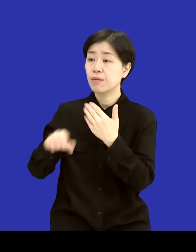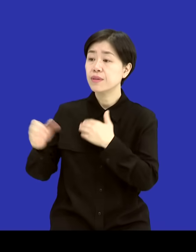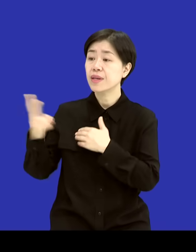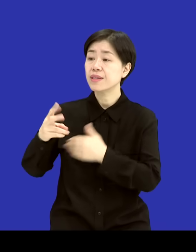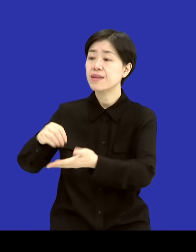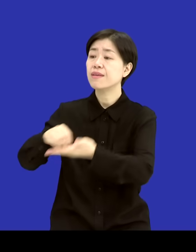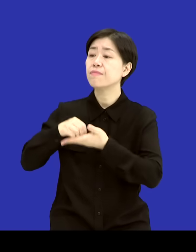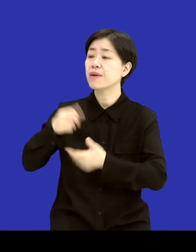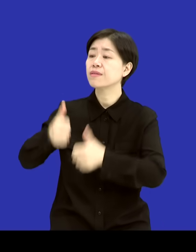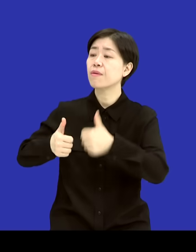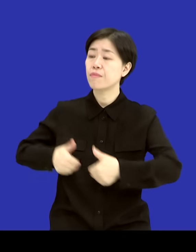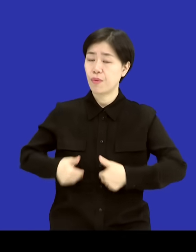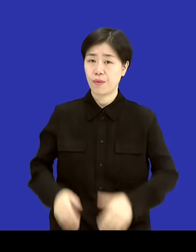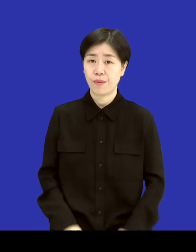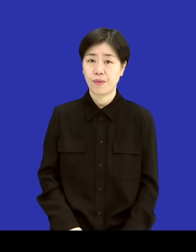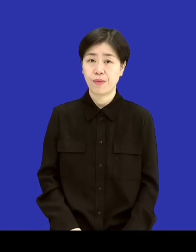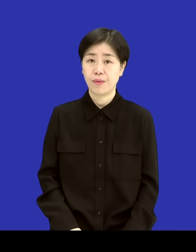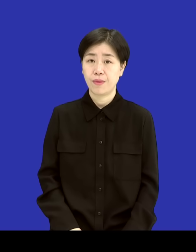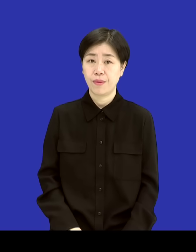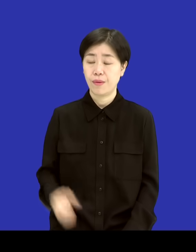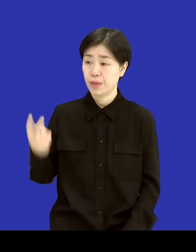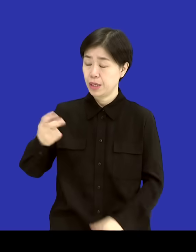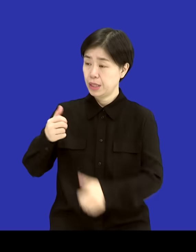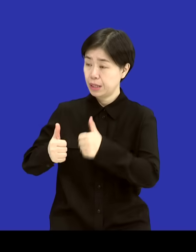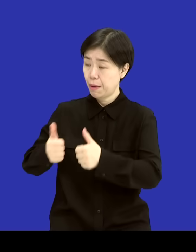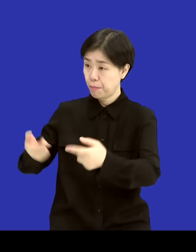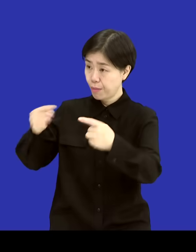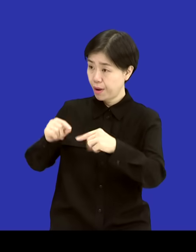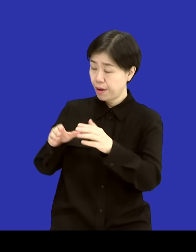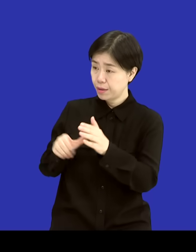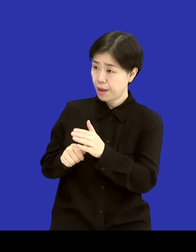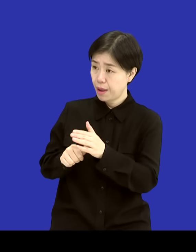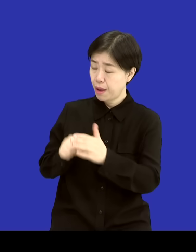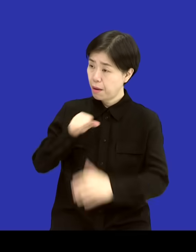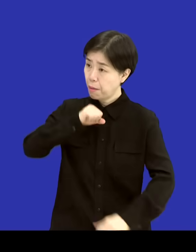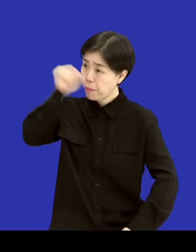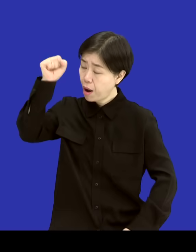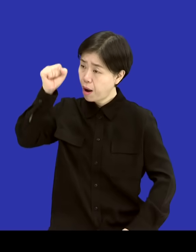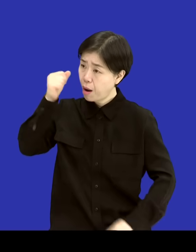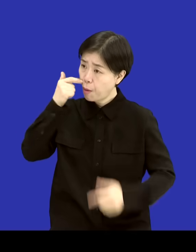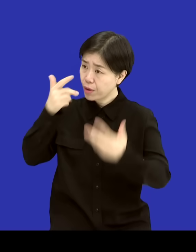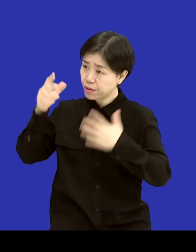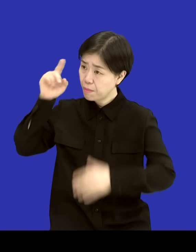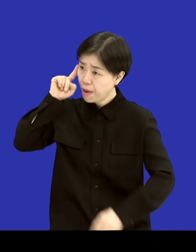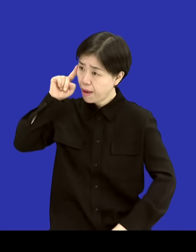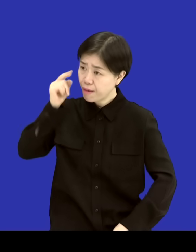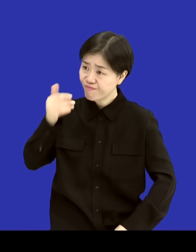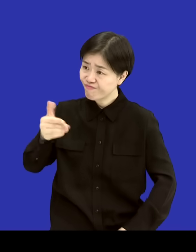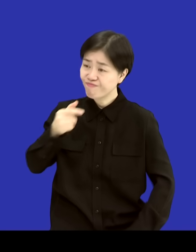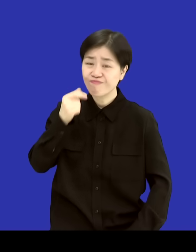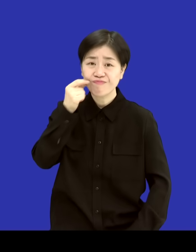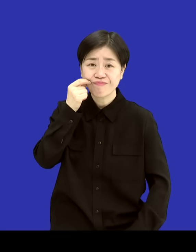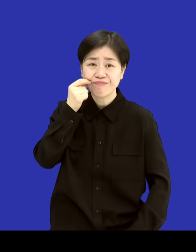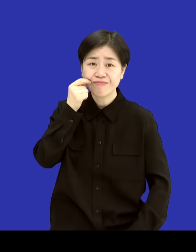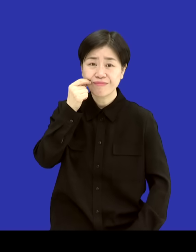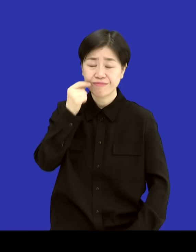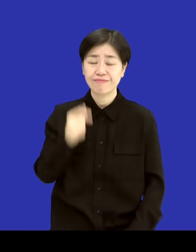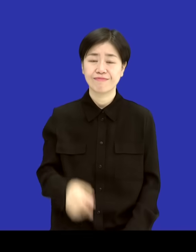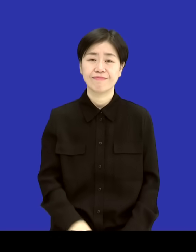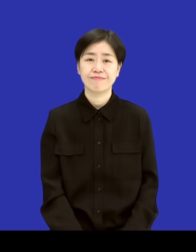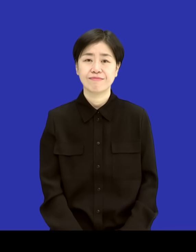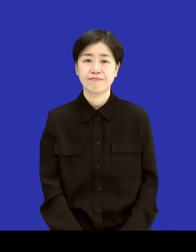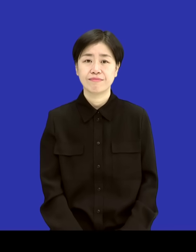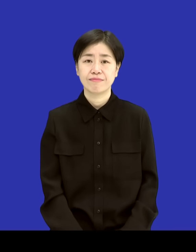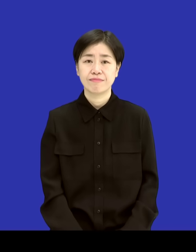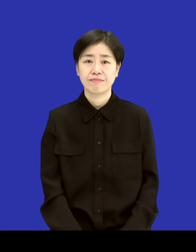하는데도 너가 다시 들어올 100% 들어온다는 확신은 못 준다. 왜냐면 너보다 잘하는 애가 들어오면 그 애를 뽑아야 되는 게 맞으니까